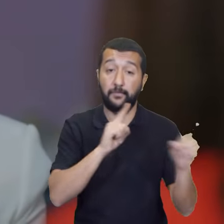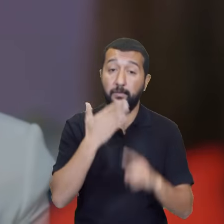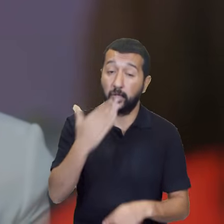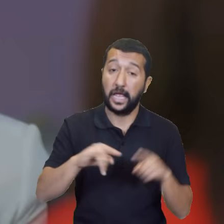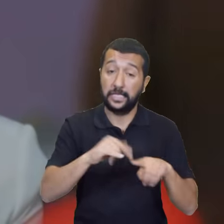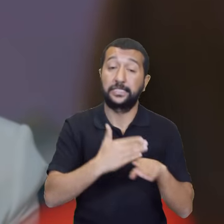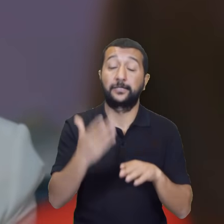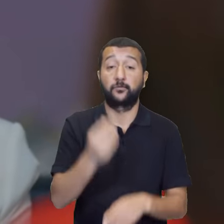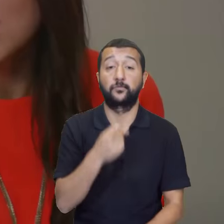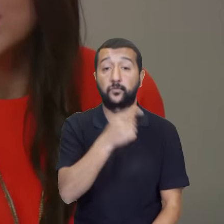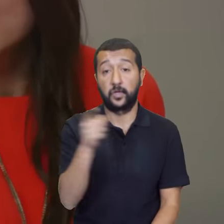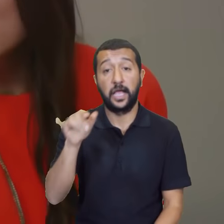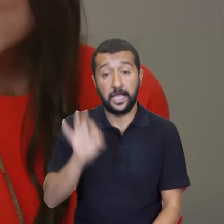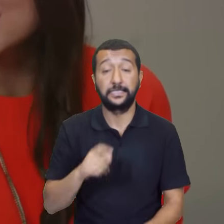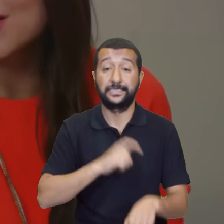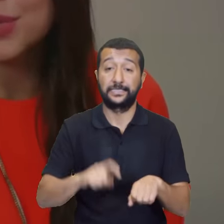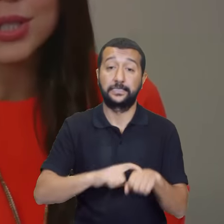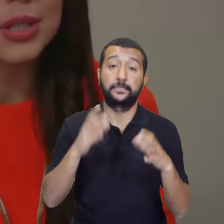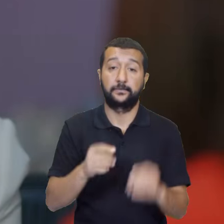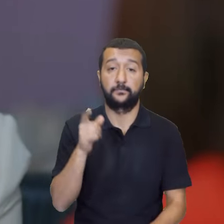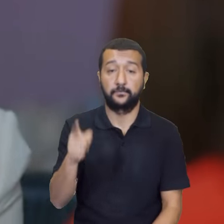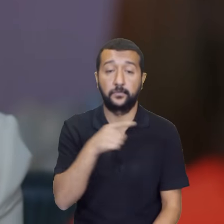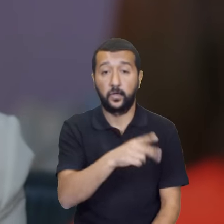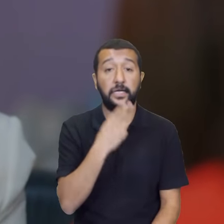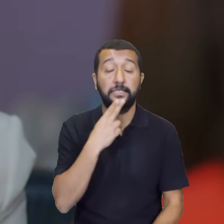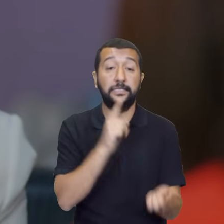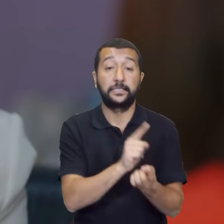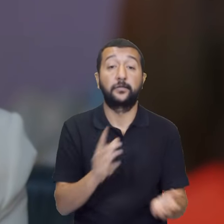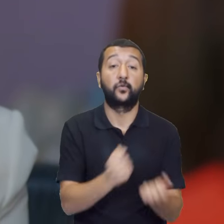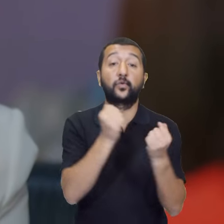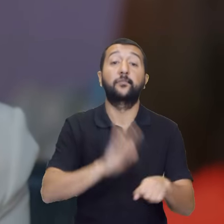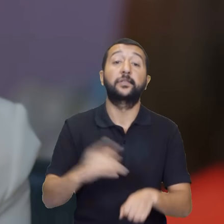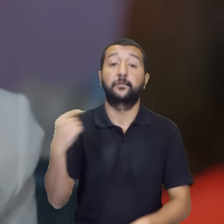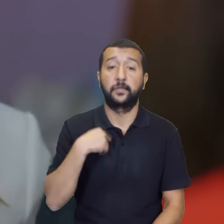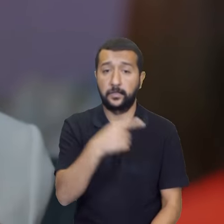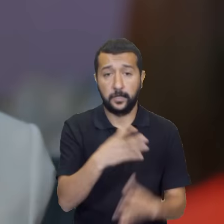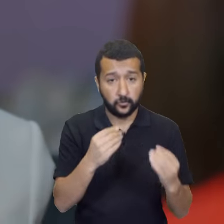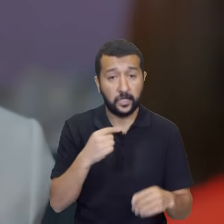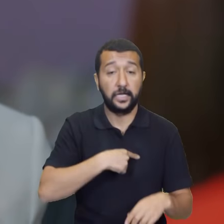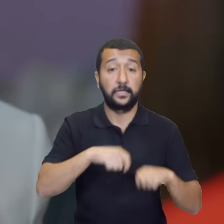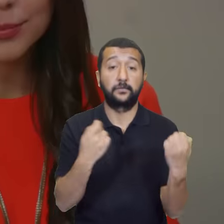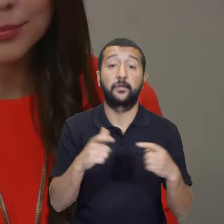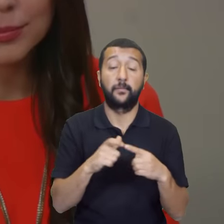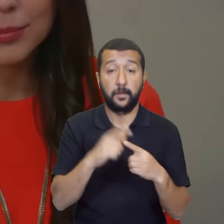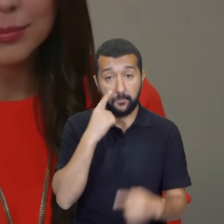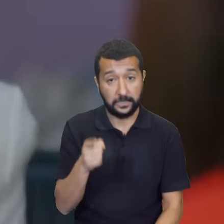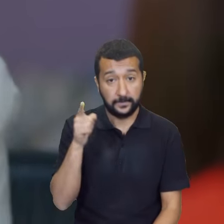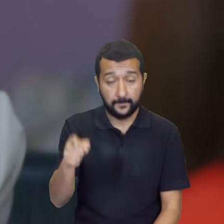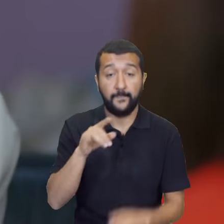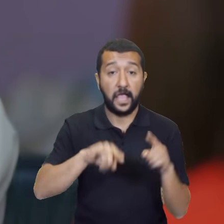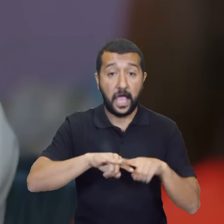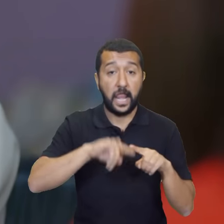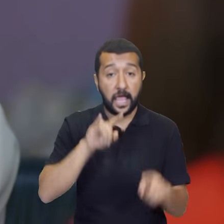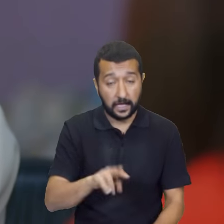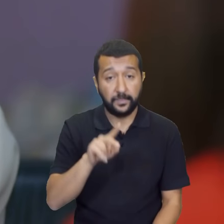Ya biraz geç kalmışsın işte. O da haliyle işte sinirlenmiş. O kızı savunmayacaktı bana. Ya çok kırıldım Emel. Baksana.